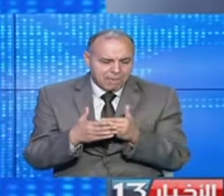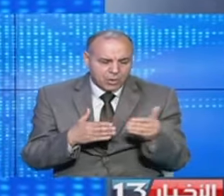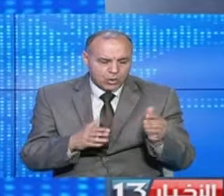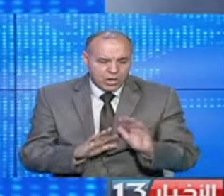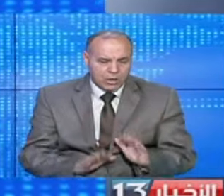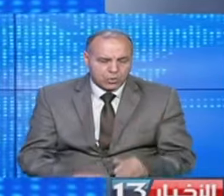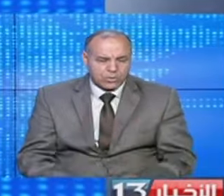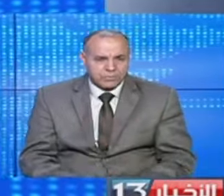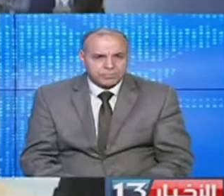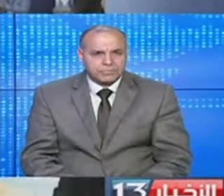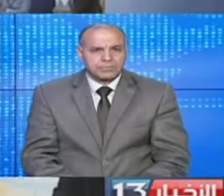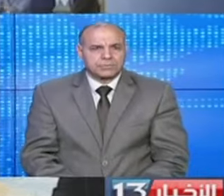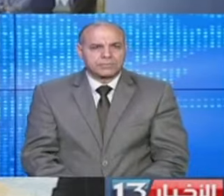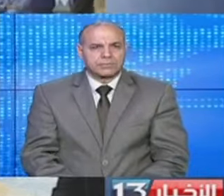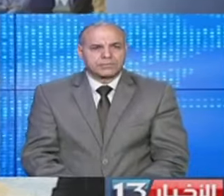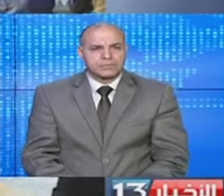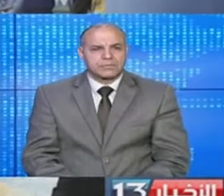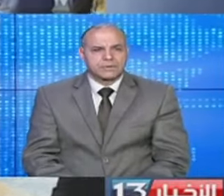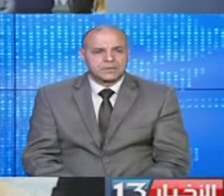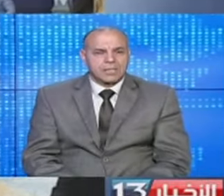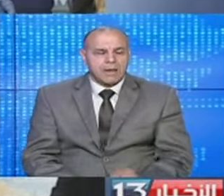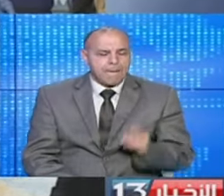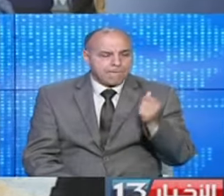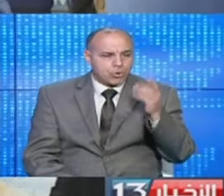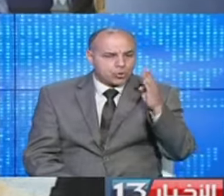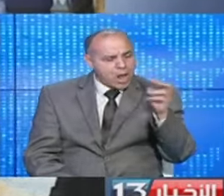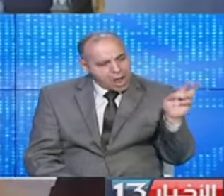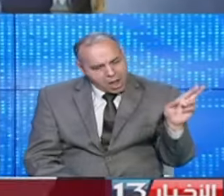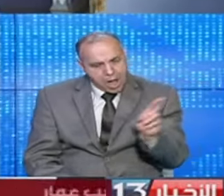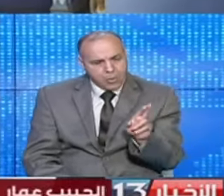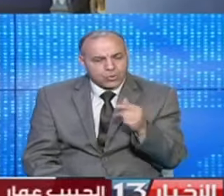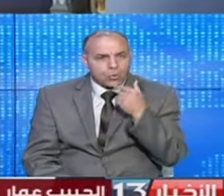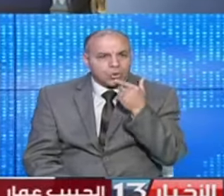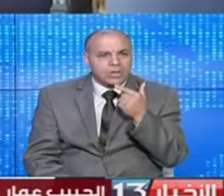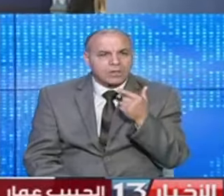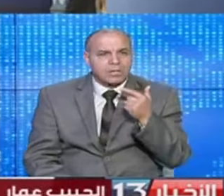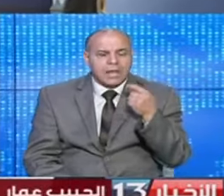دينار. ضاعفت ميزانية